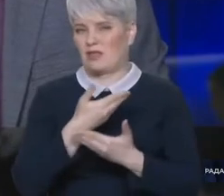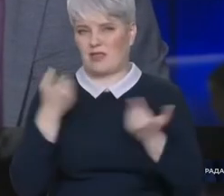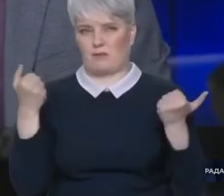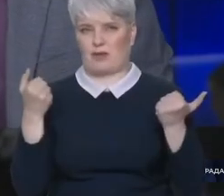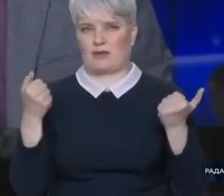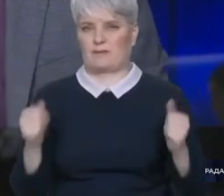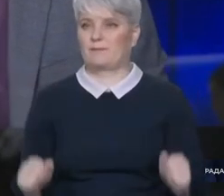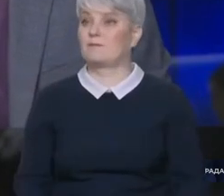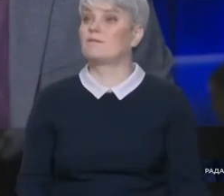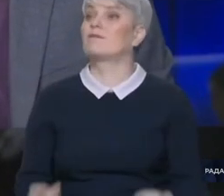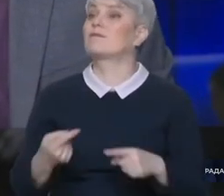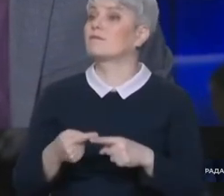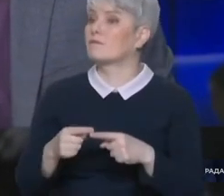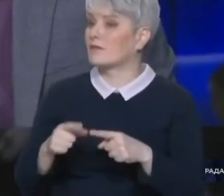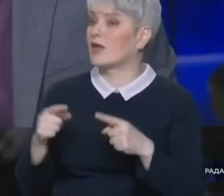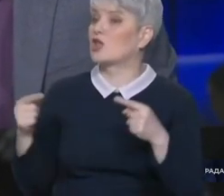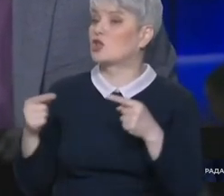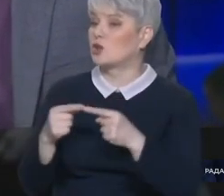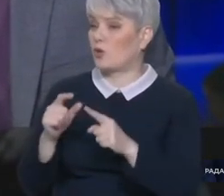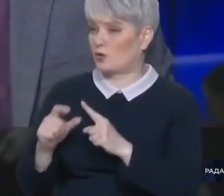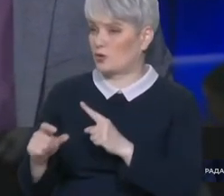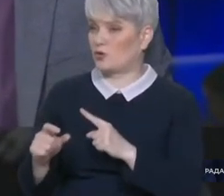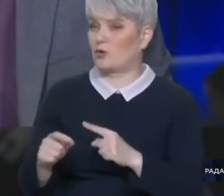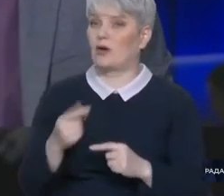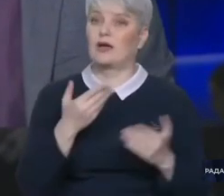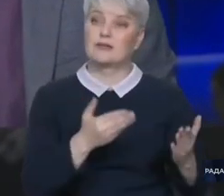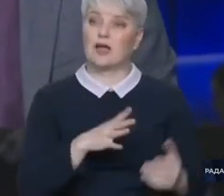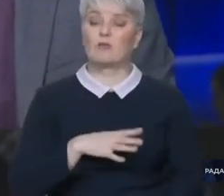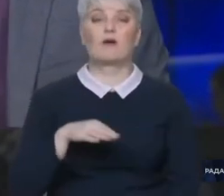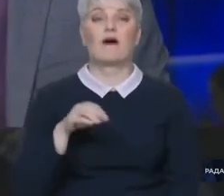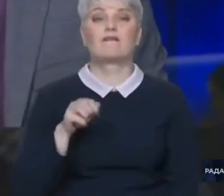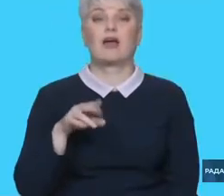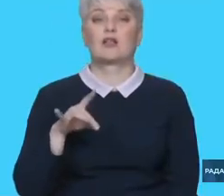окупованих територіях. Це точно. Дуже вам дякуємо. Це був Іван Федоров, міський голова Мелітополя.